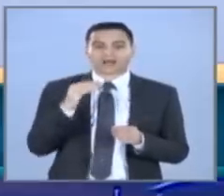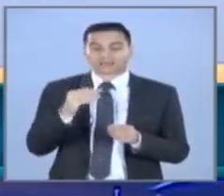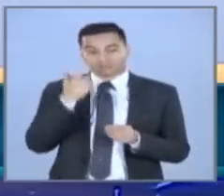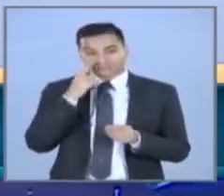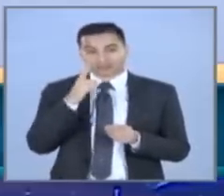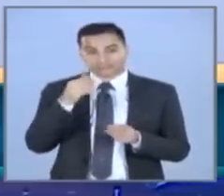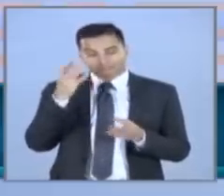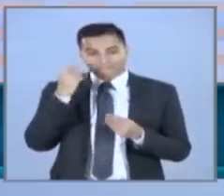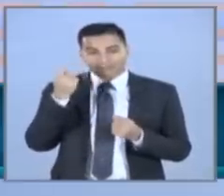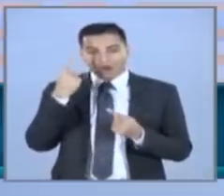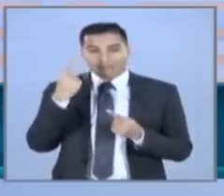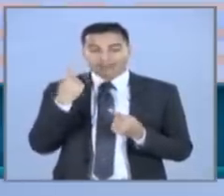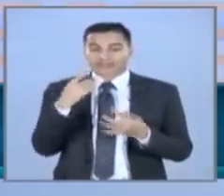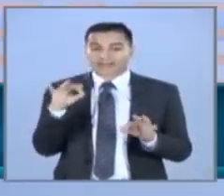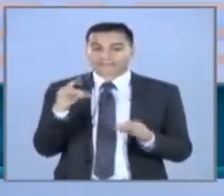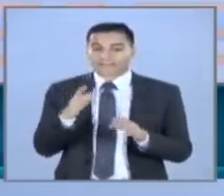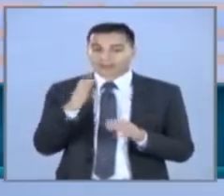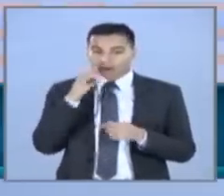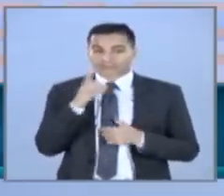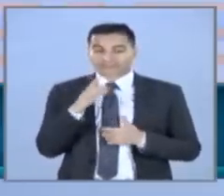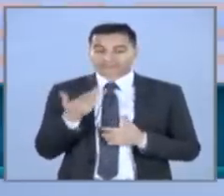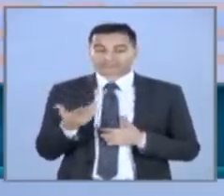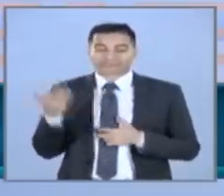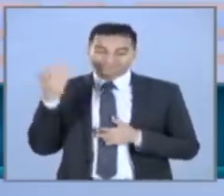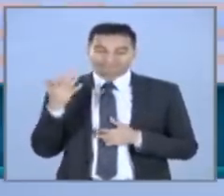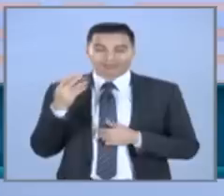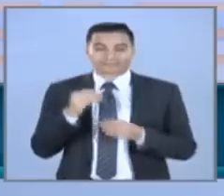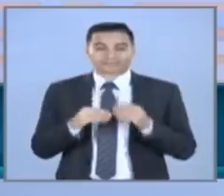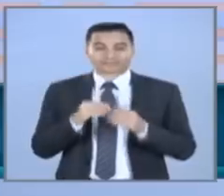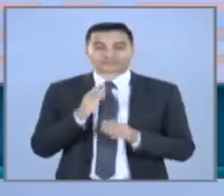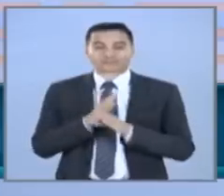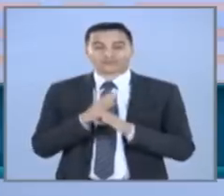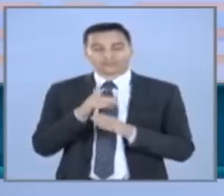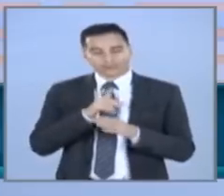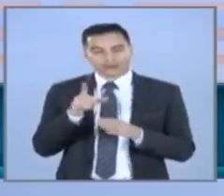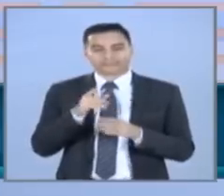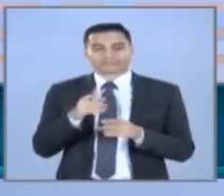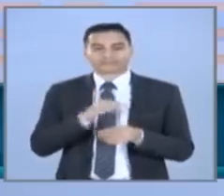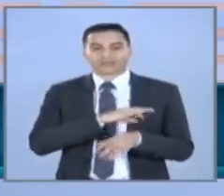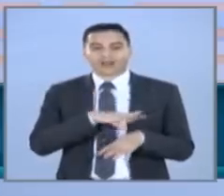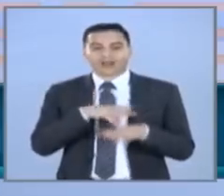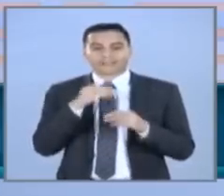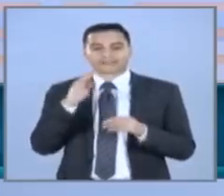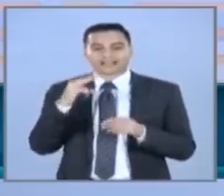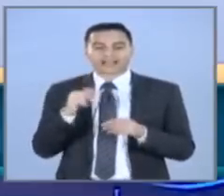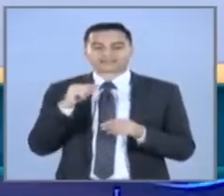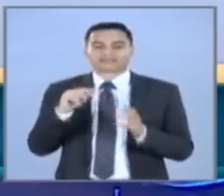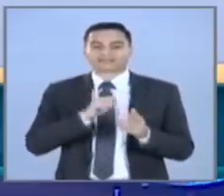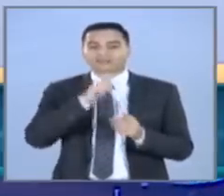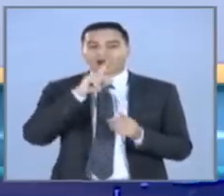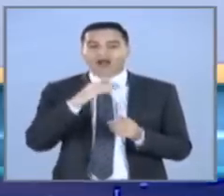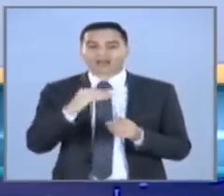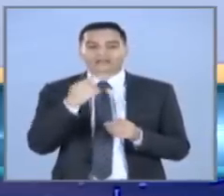كاملة بتجاوب صح إزاي؟ طبعاً الكوميديان العبقري الراحل سعيد صالح، إجابة